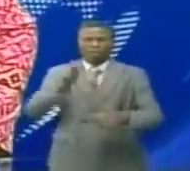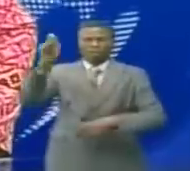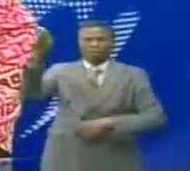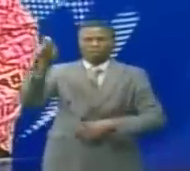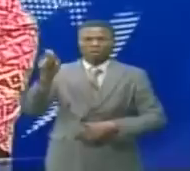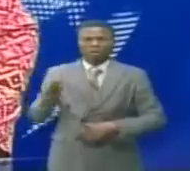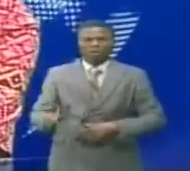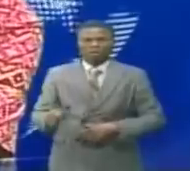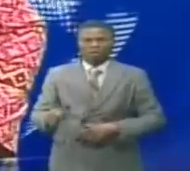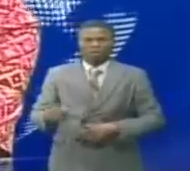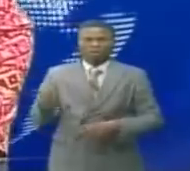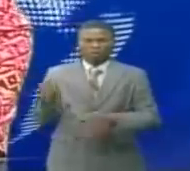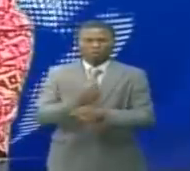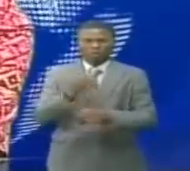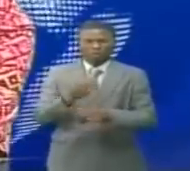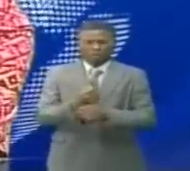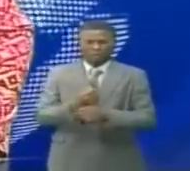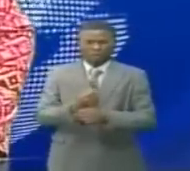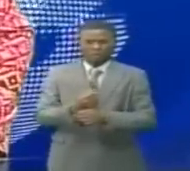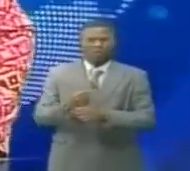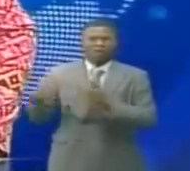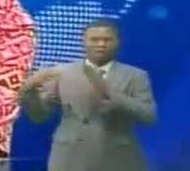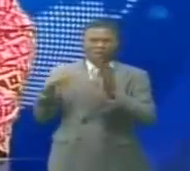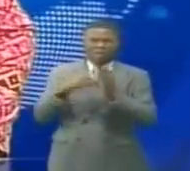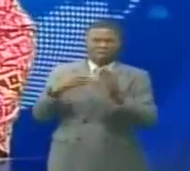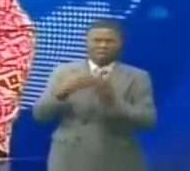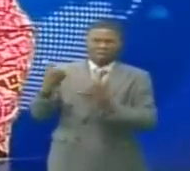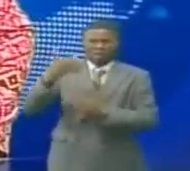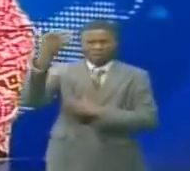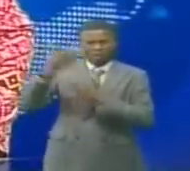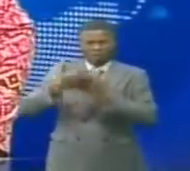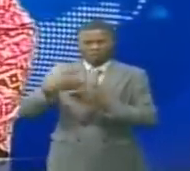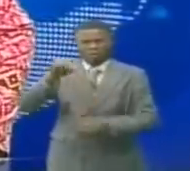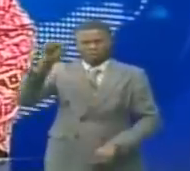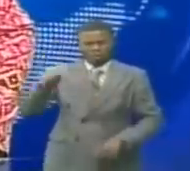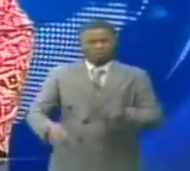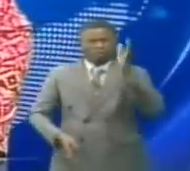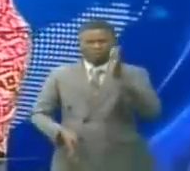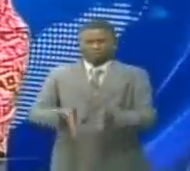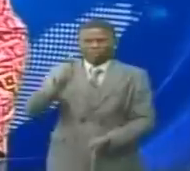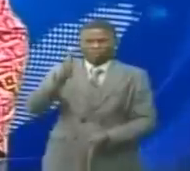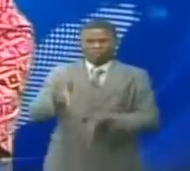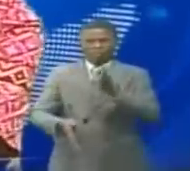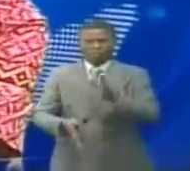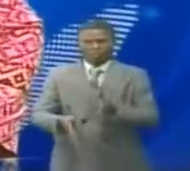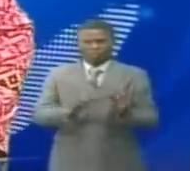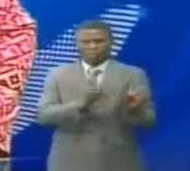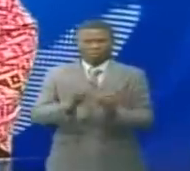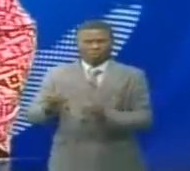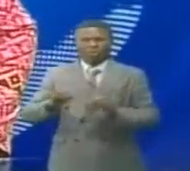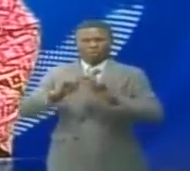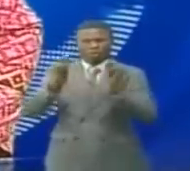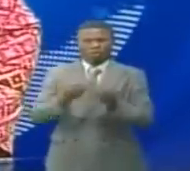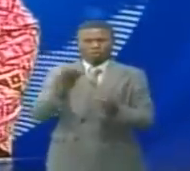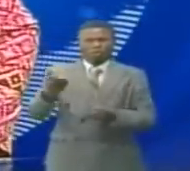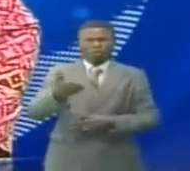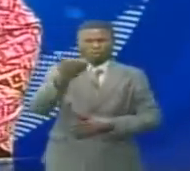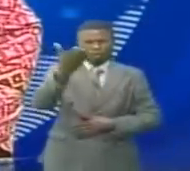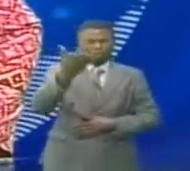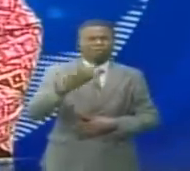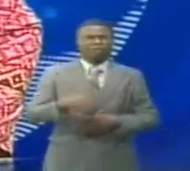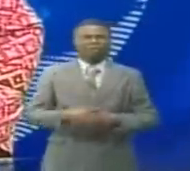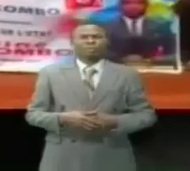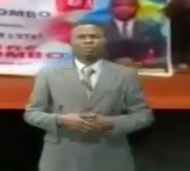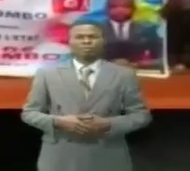FARDC dans cette agression du Rwanda à travers une marche organisée dernièrement par ses membres. Anastasie Doumbou a signé